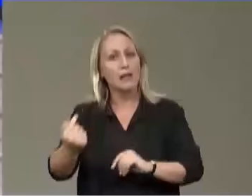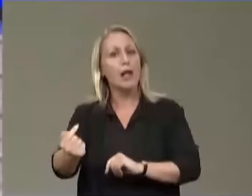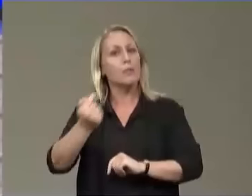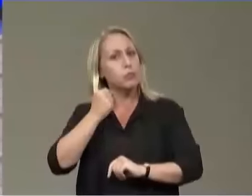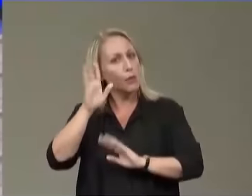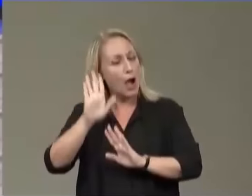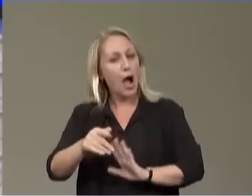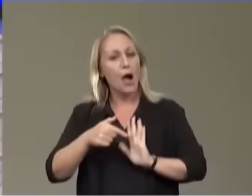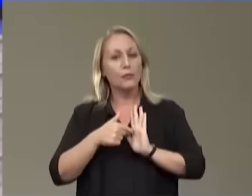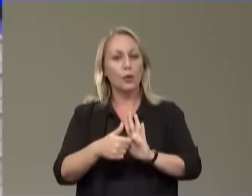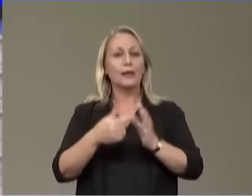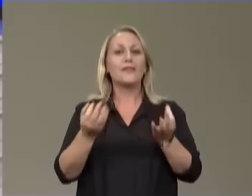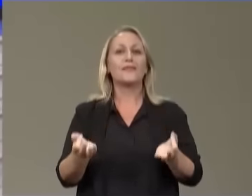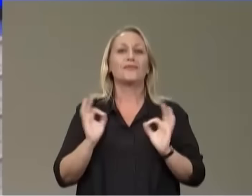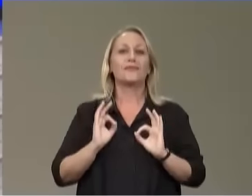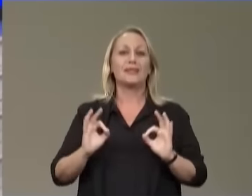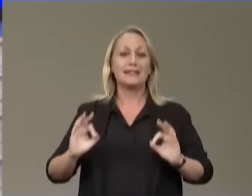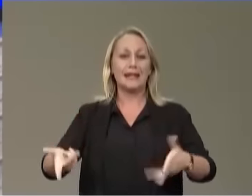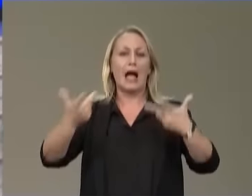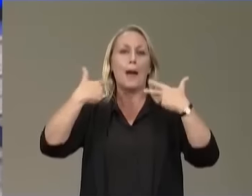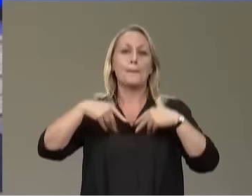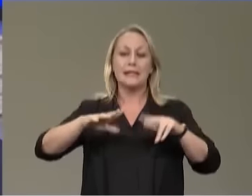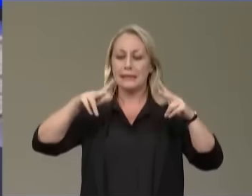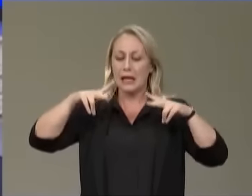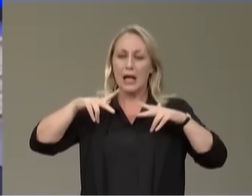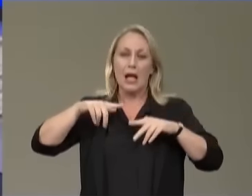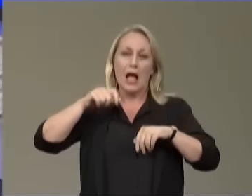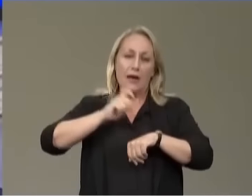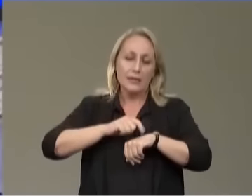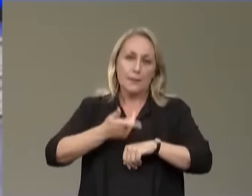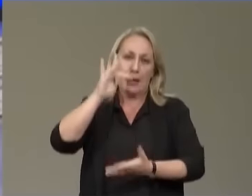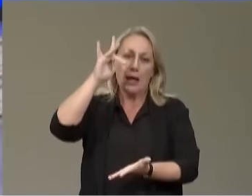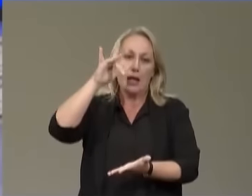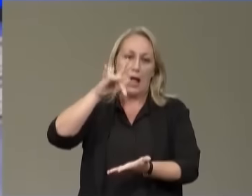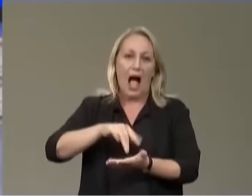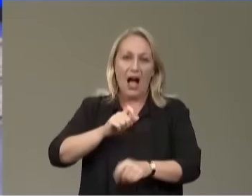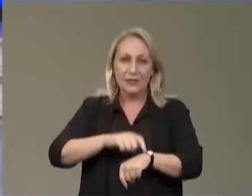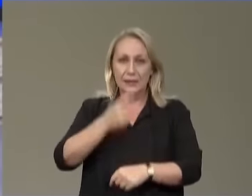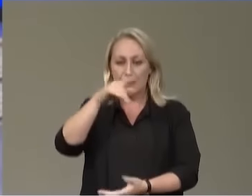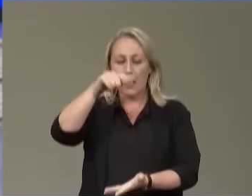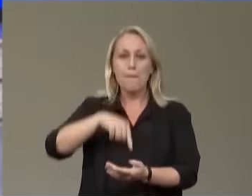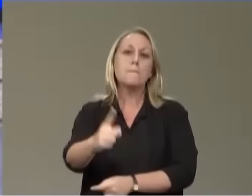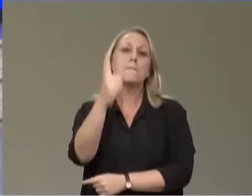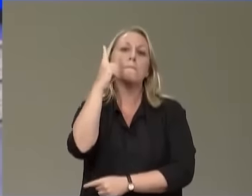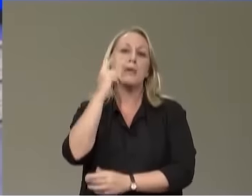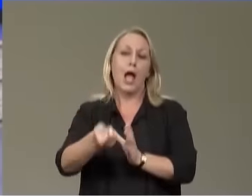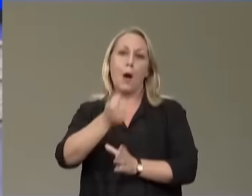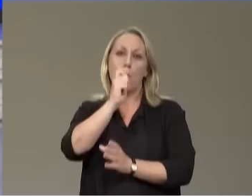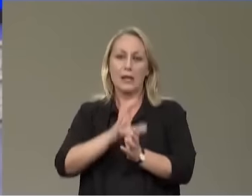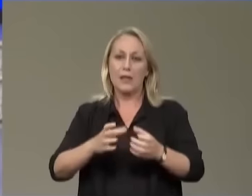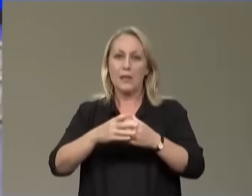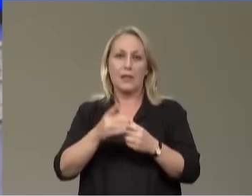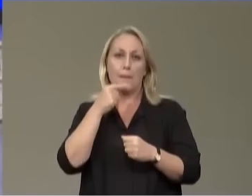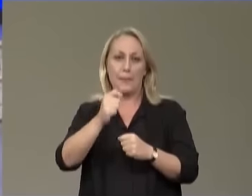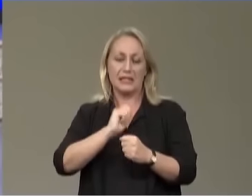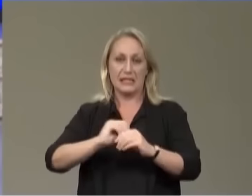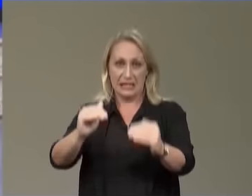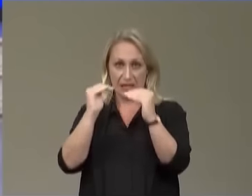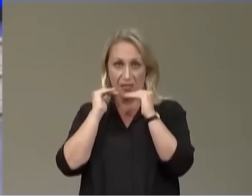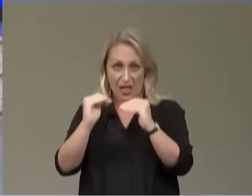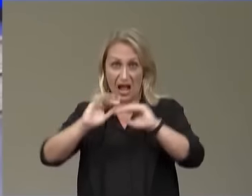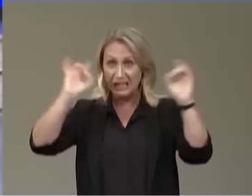σκηνικό όπου η κεντρική πολιτική δύναμη σταθερότητας γίνεται πολιτικό αλεξικέραυνο για ό,τι άσχημο προκύπτει. Όλα